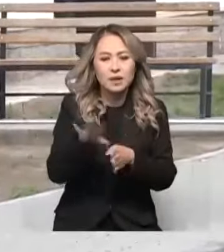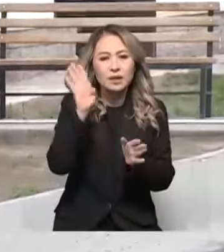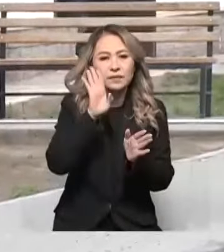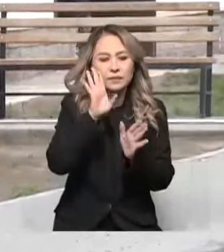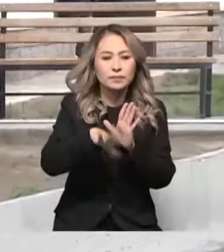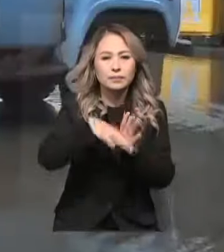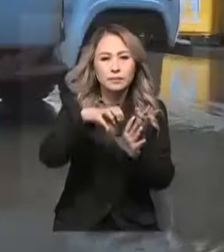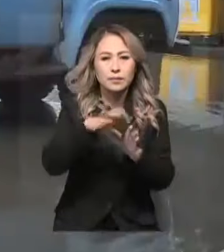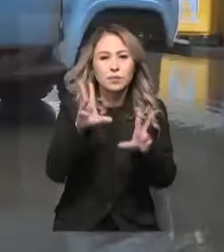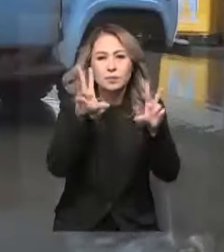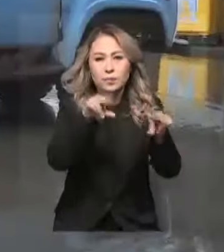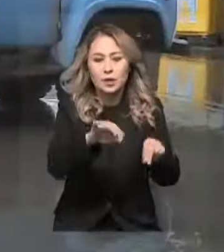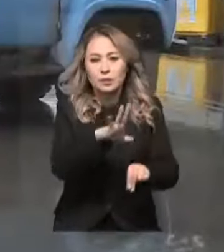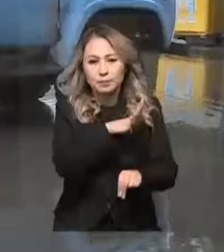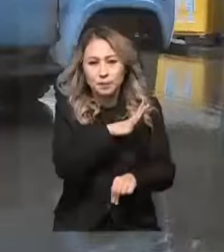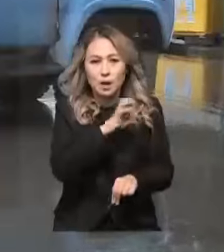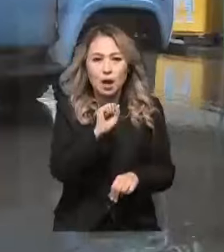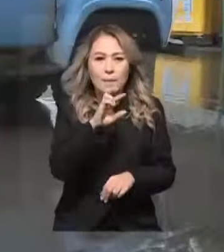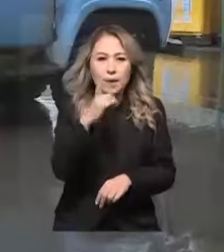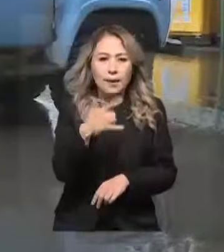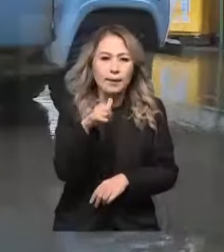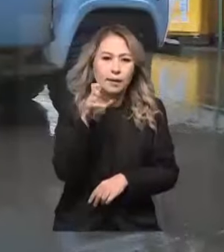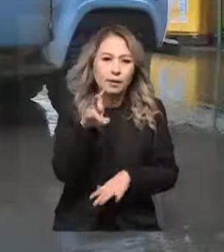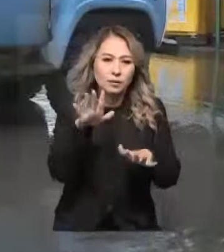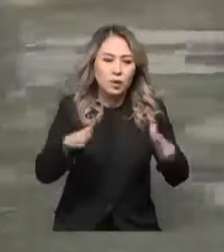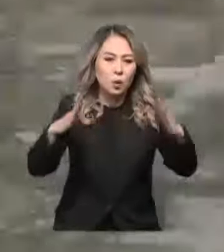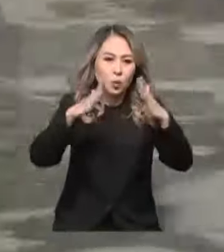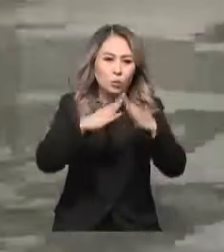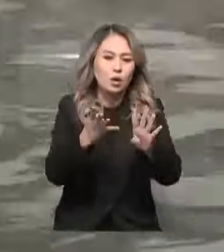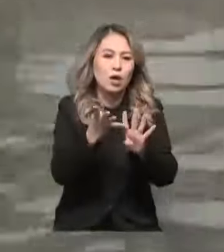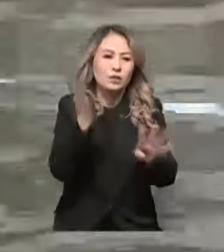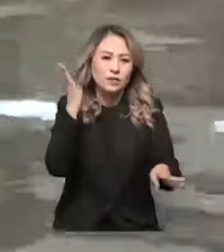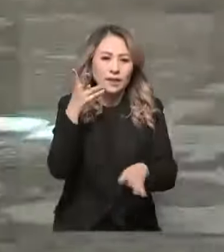суағар салынады деп уәде берген. Абылайхан даңғылындағы үйлерге кезек